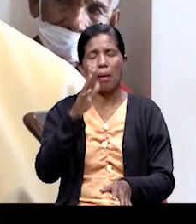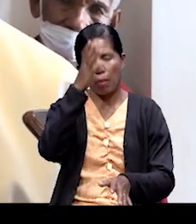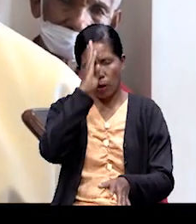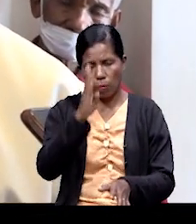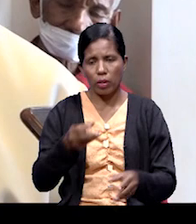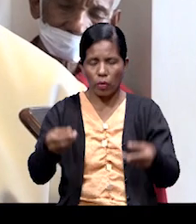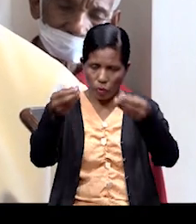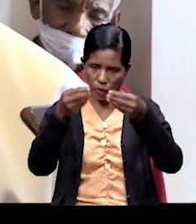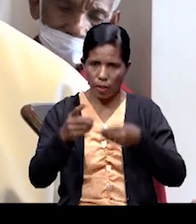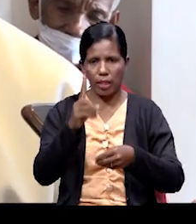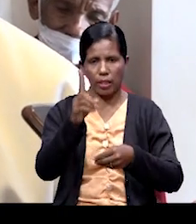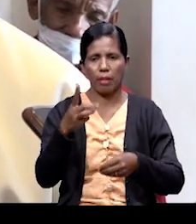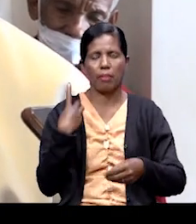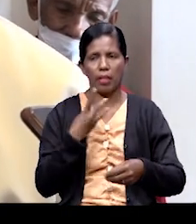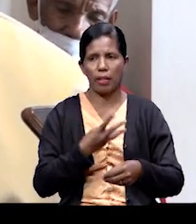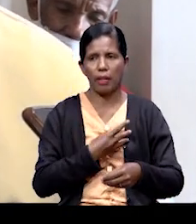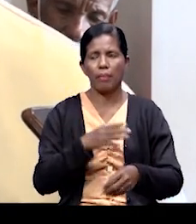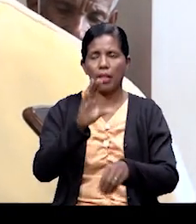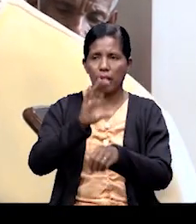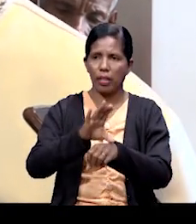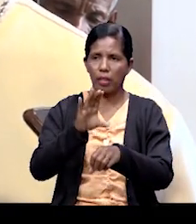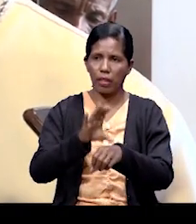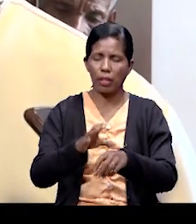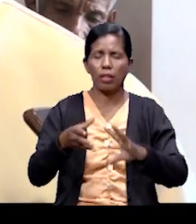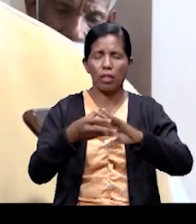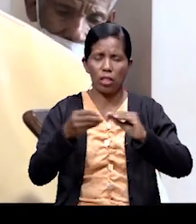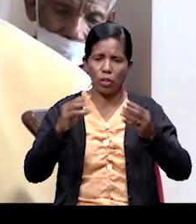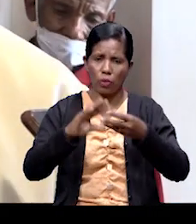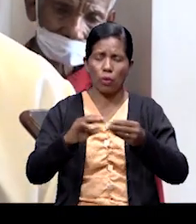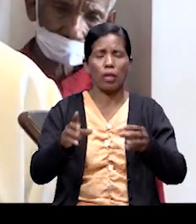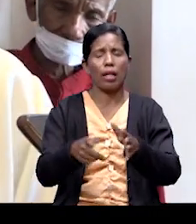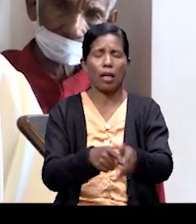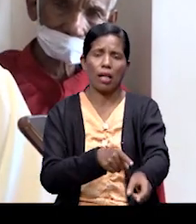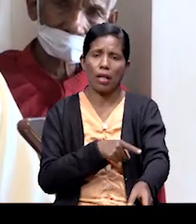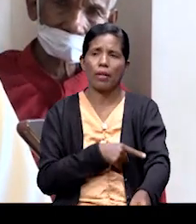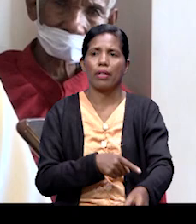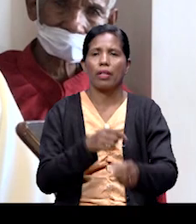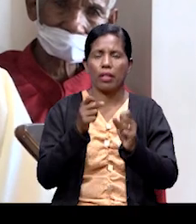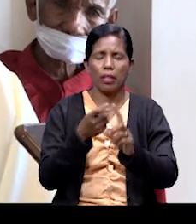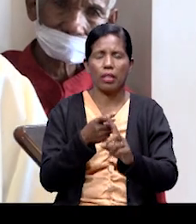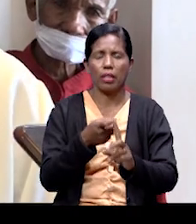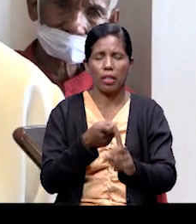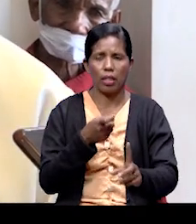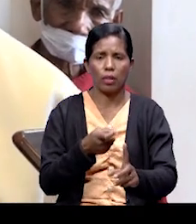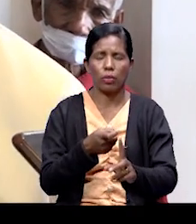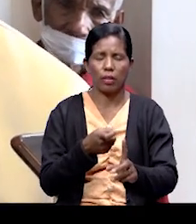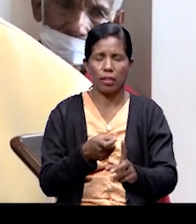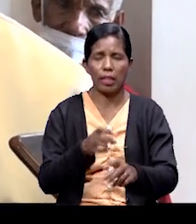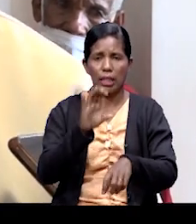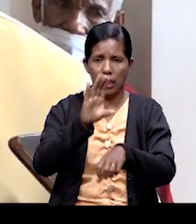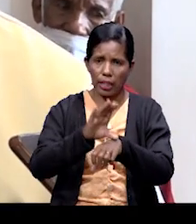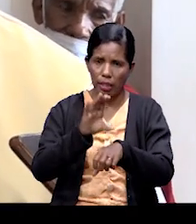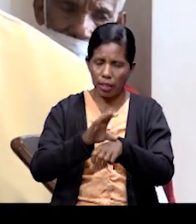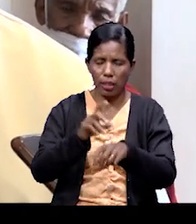Ita tang ba igreja ne Laos, oh igreja ne in historia naru bo tida. Nebe mais de 2000 anos, igreja timor ni